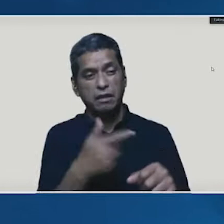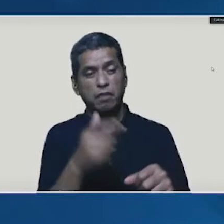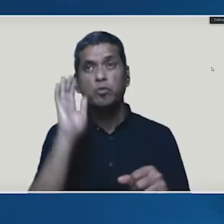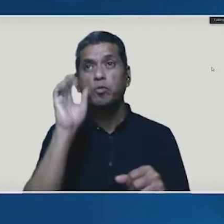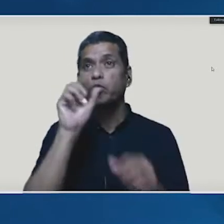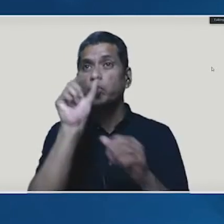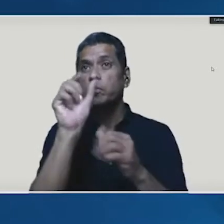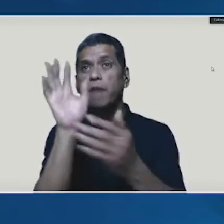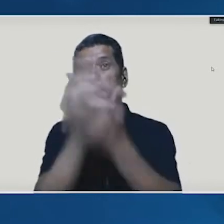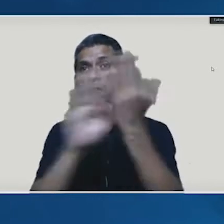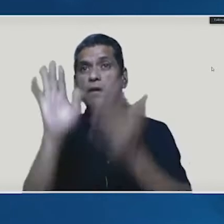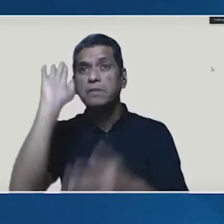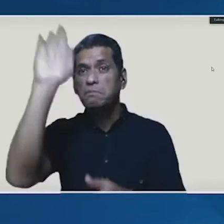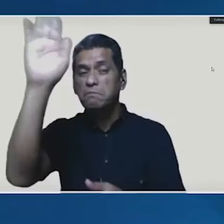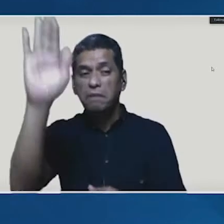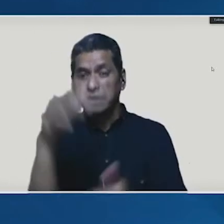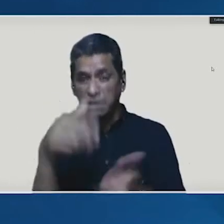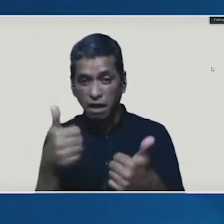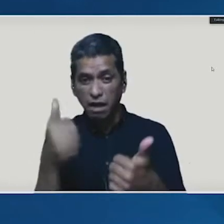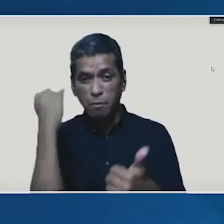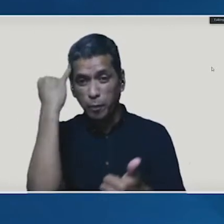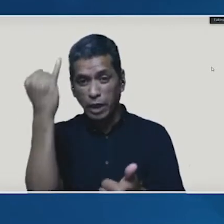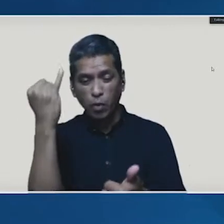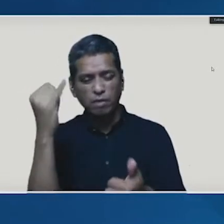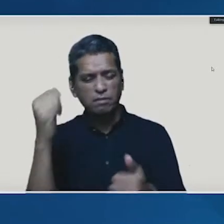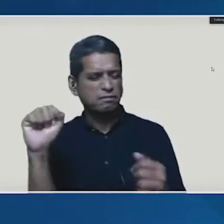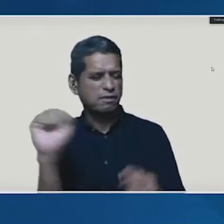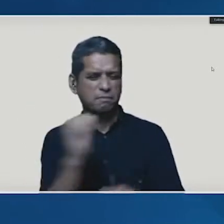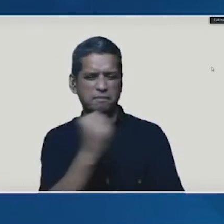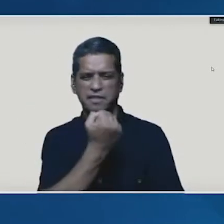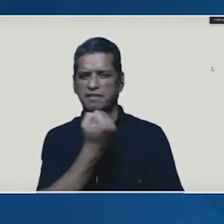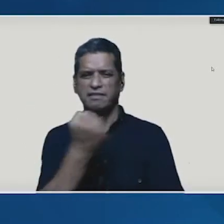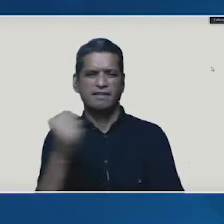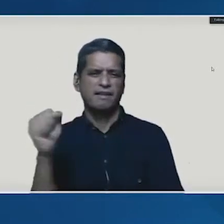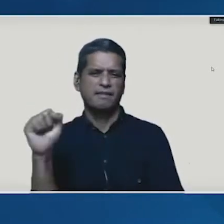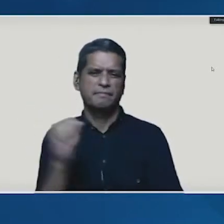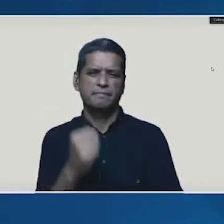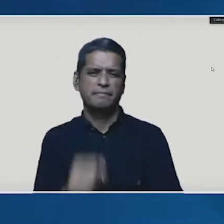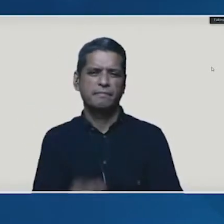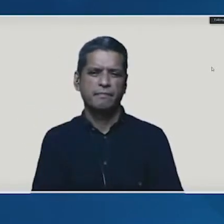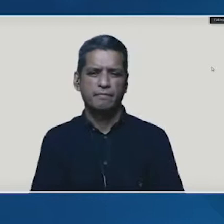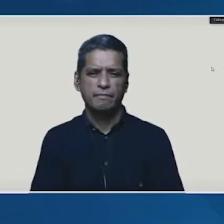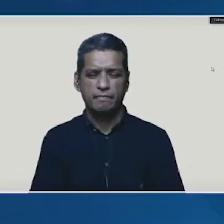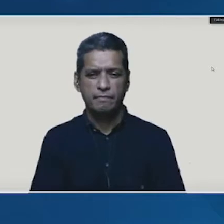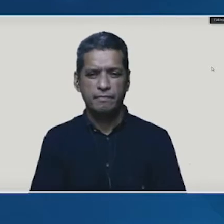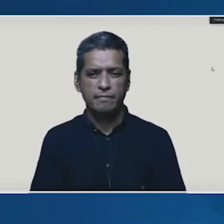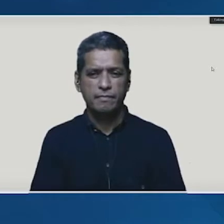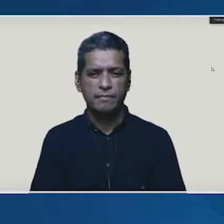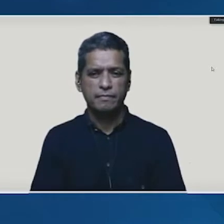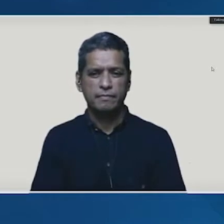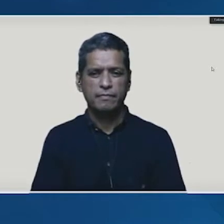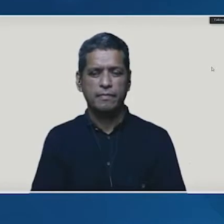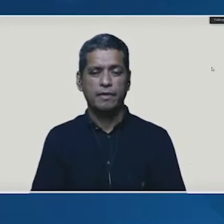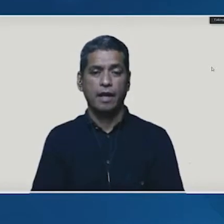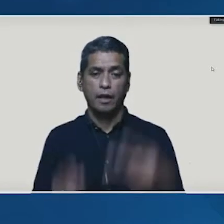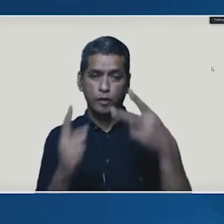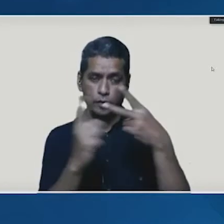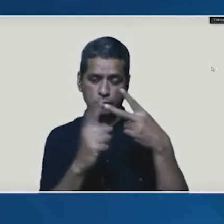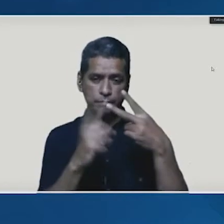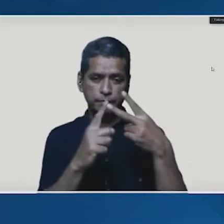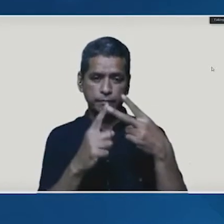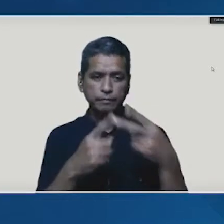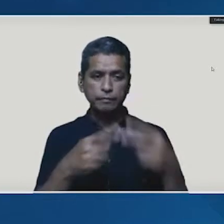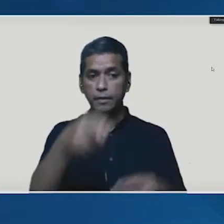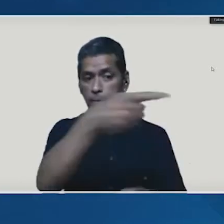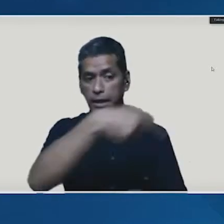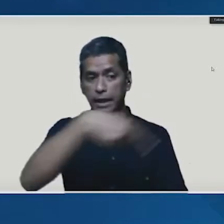yang jelas dan pasti jelas dan pasti dan yang kedua mereka ini